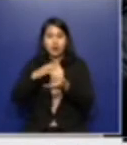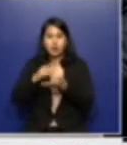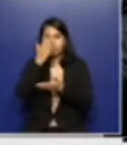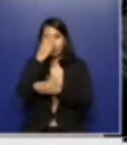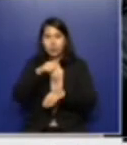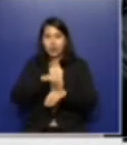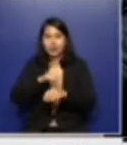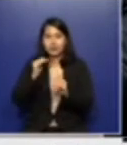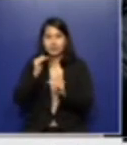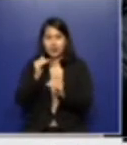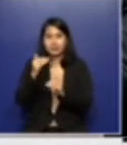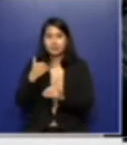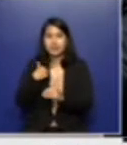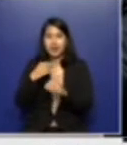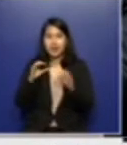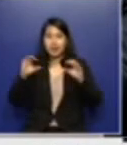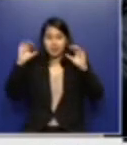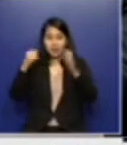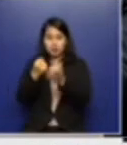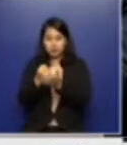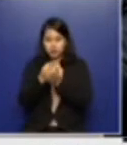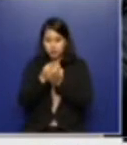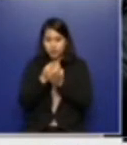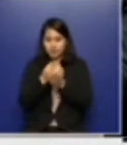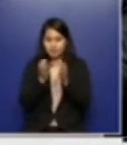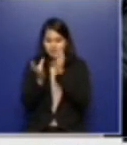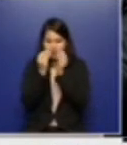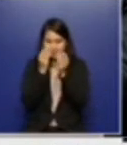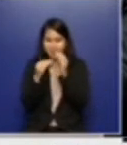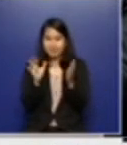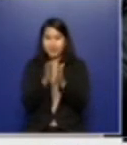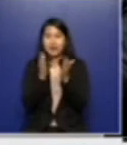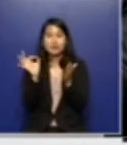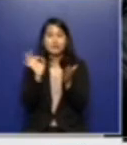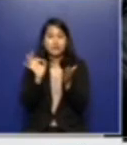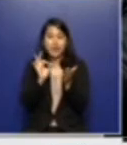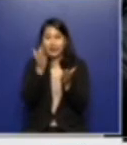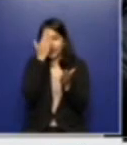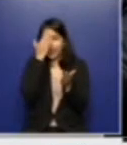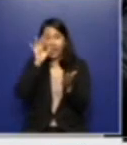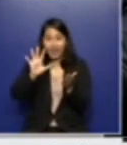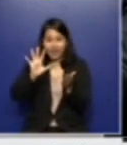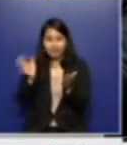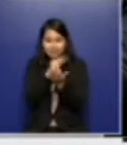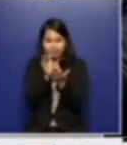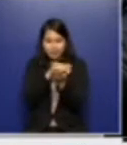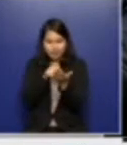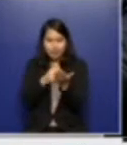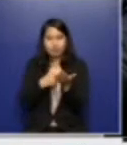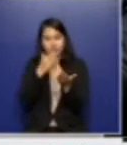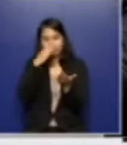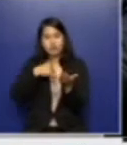ดขอให้รัฐบาลค่ะไปศึกษาเล่มงบประมาณโดยสังเขปสีฟ้าเล่มนี้หน้าที่5นะคะแล้วท่านจะทราบว่าทำไมดิฉัน